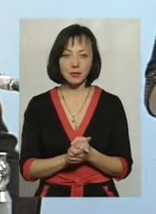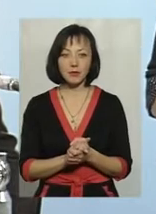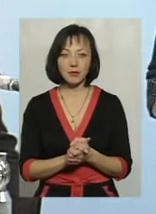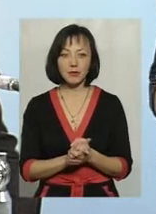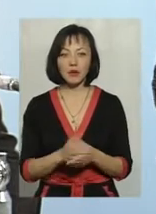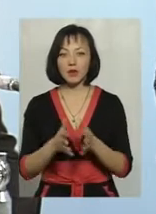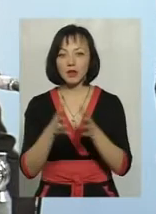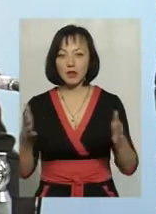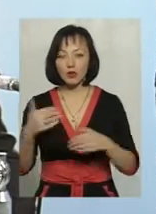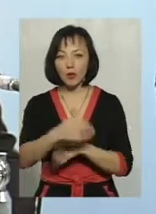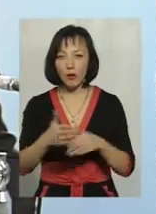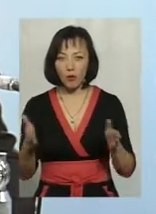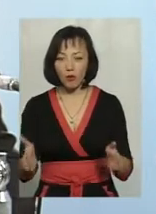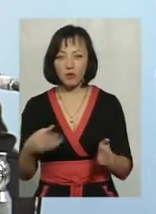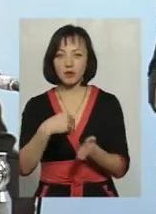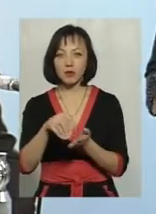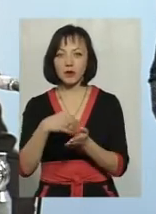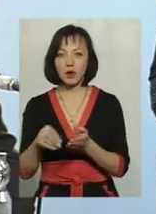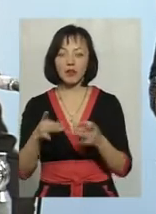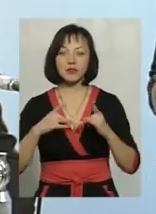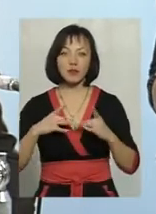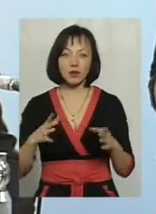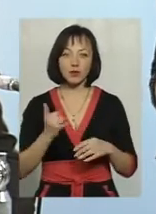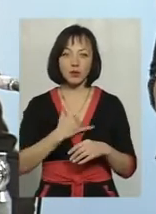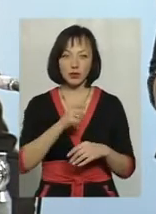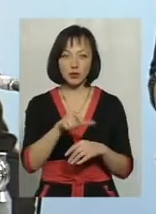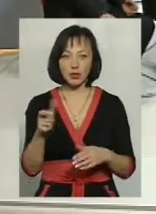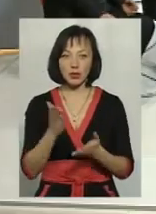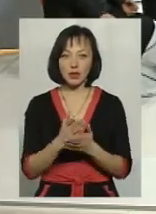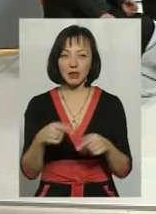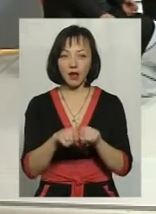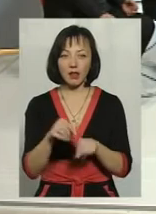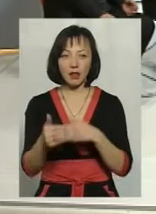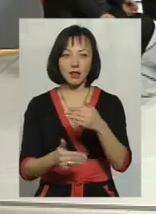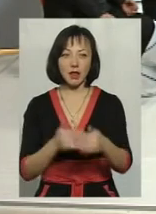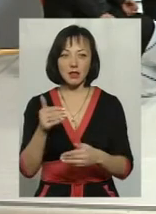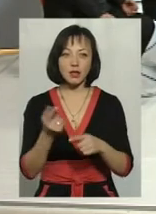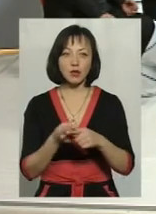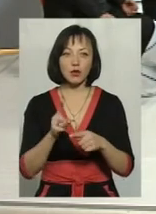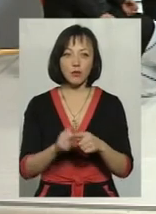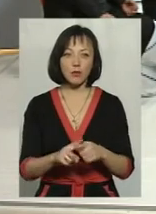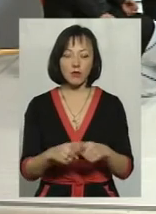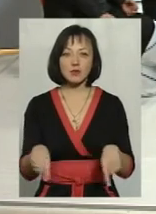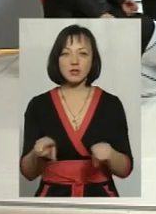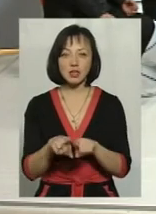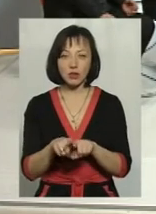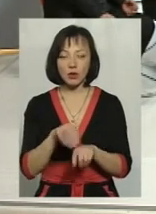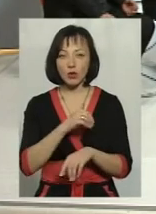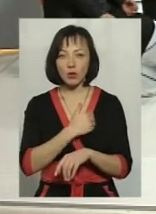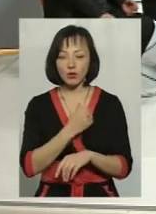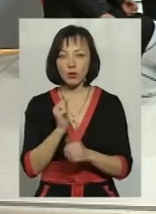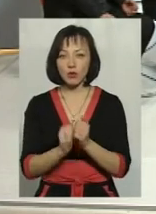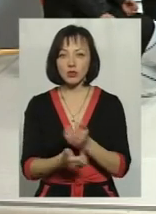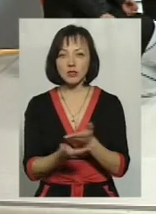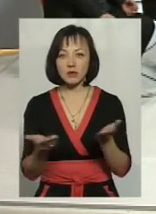великими упаковками закуплятись на свята. В наших людей є така тенденція. Тому все ж таки хочеться, щоб кожен